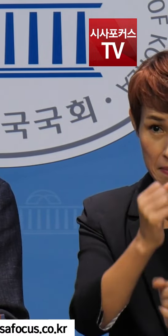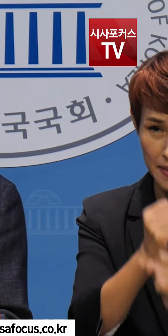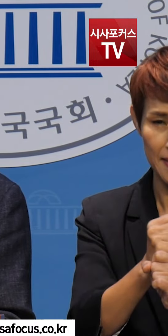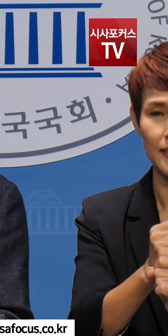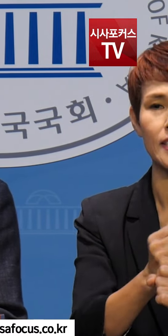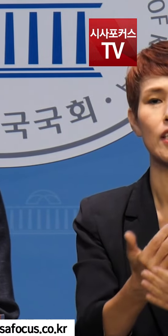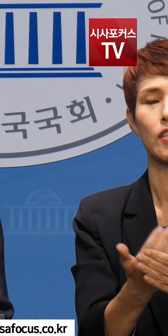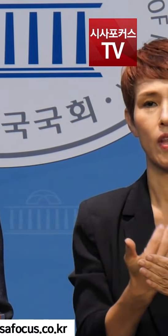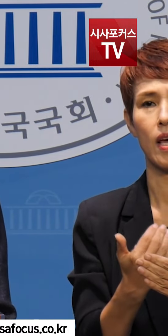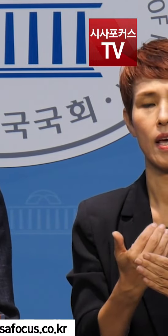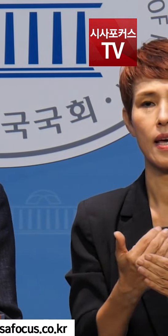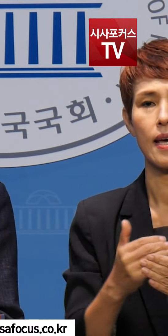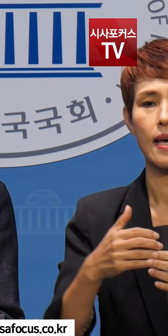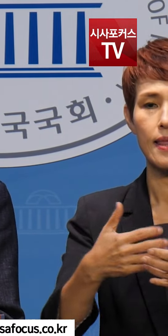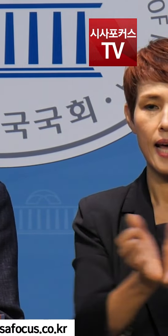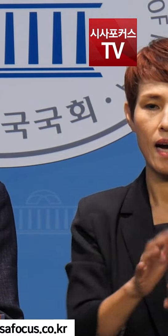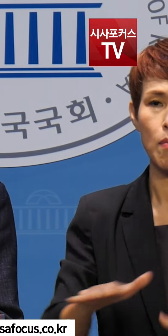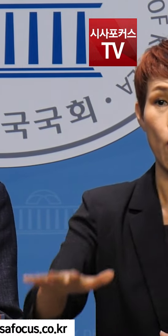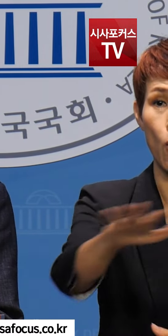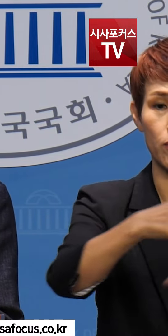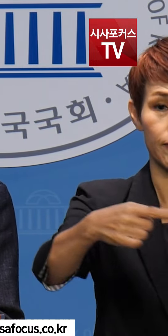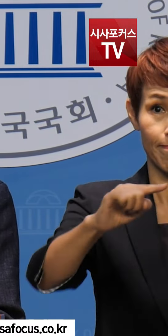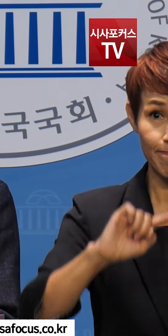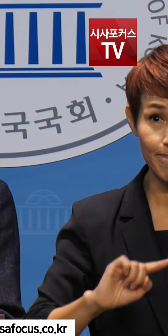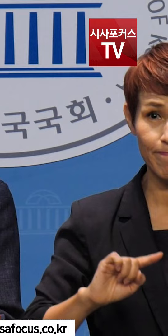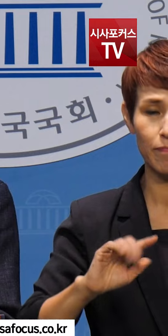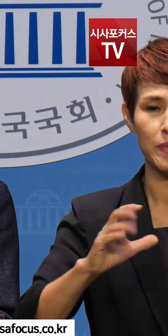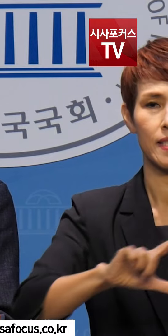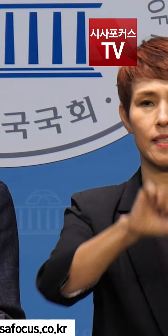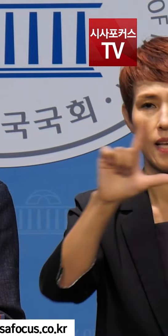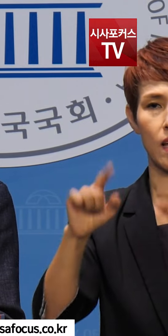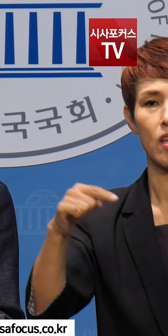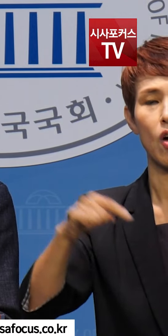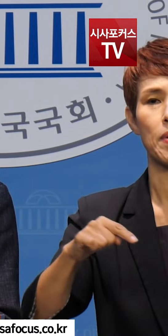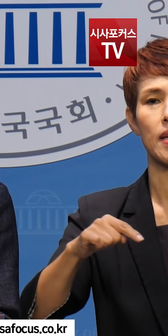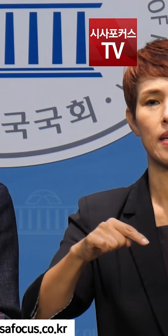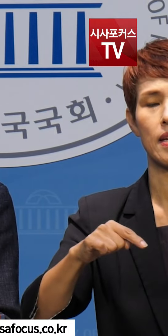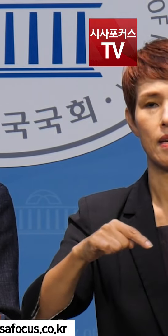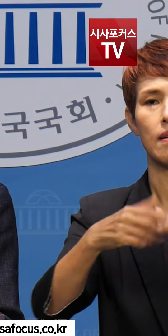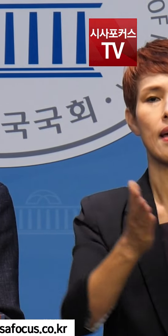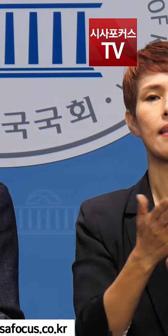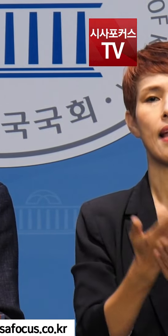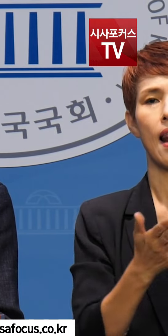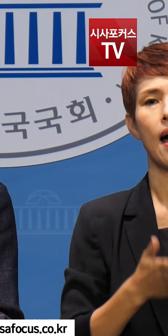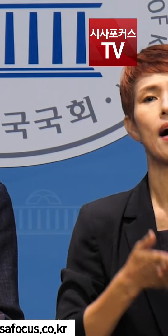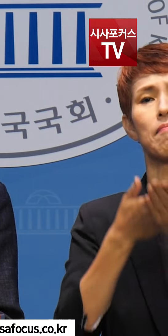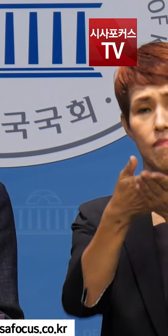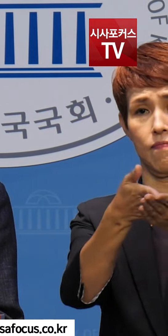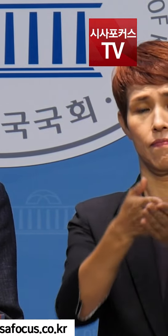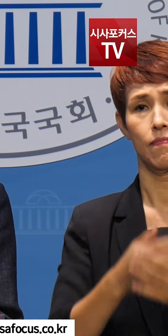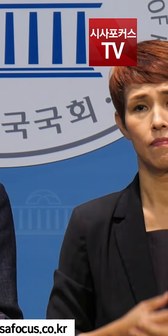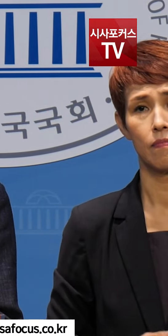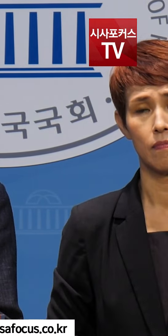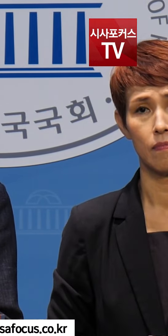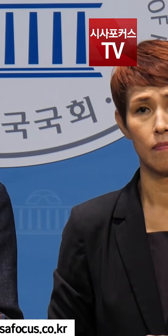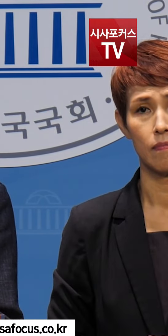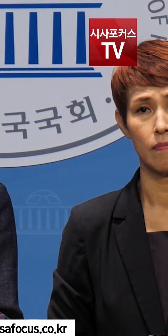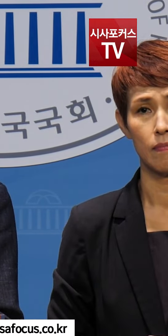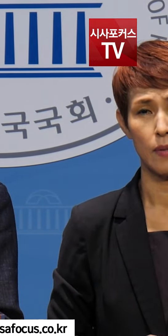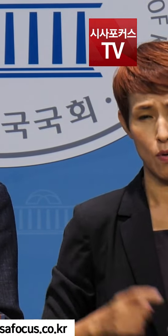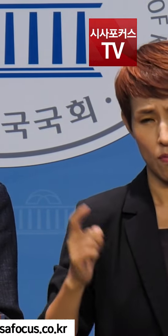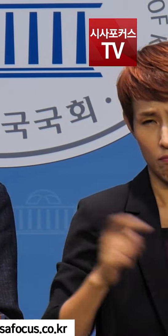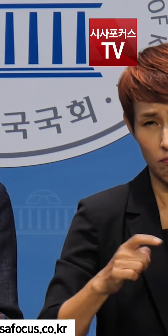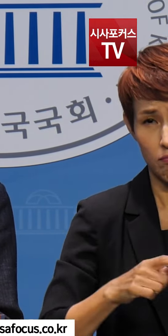참여하는 재정당 민생개혁협의체 구성을 양당 지도부에 제안합니다. 우리 당은 협의체에서